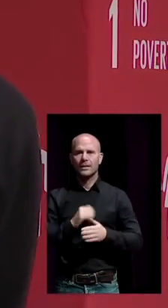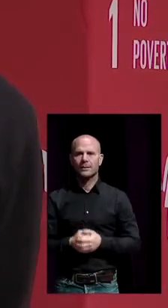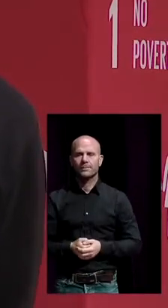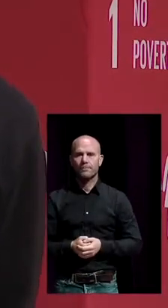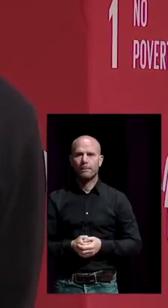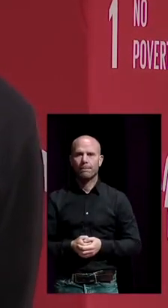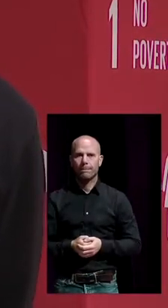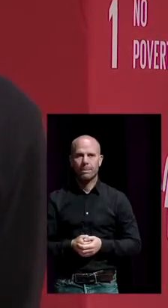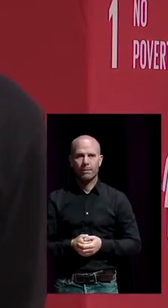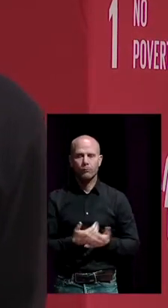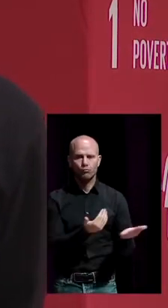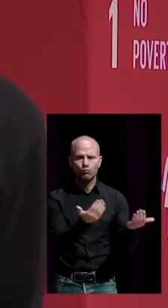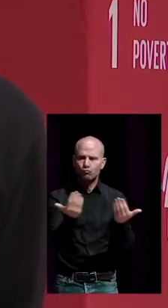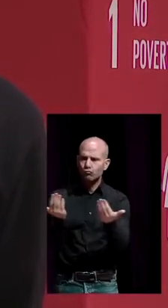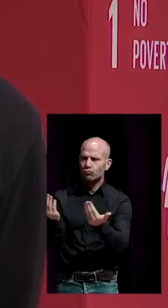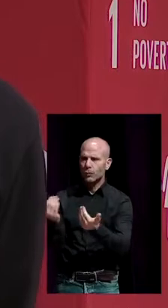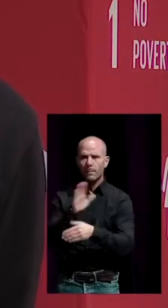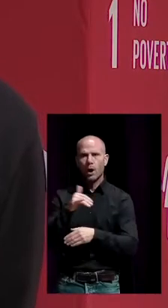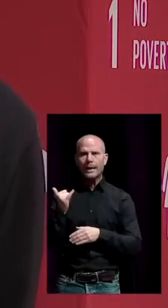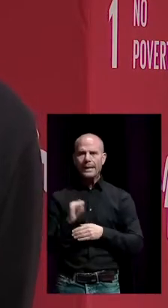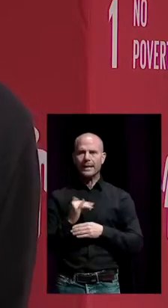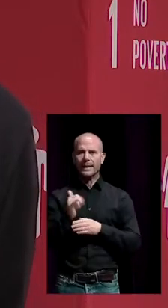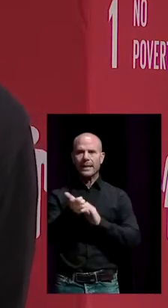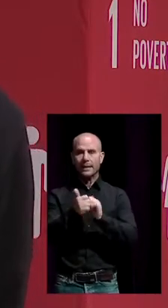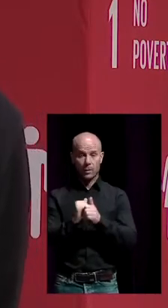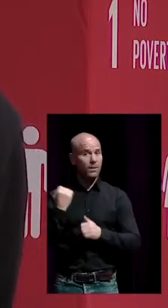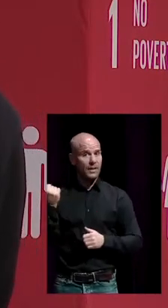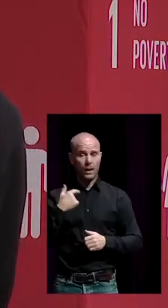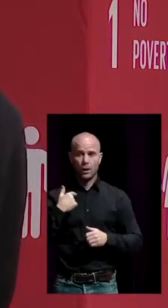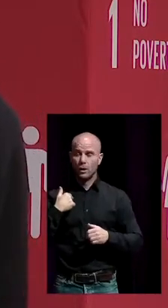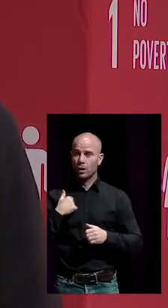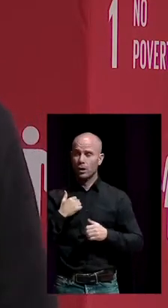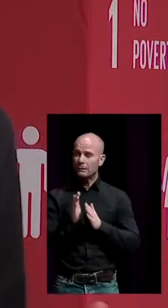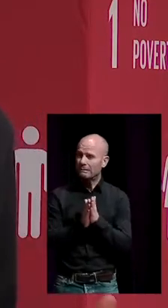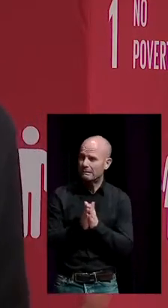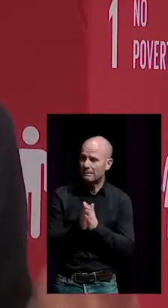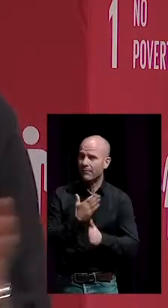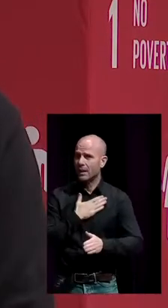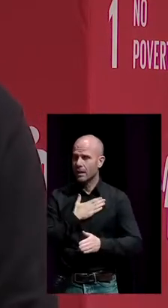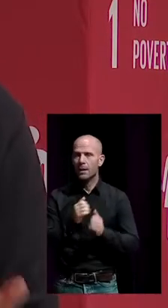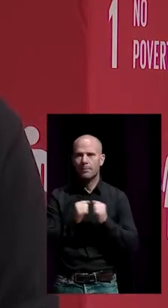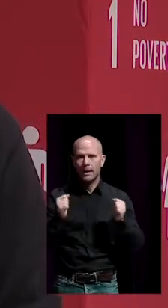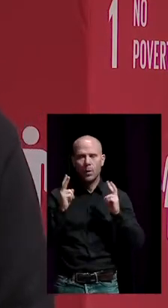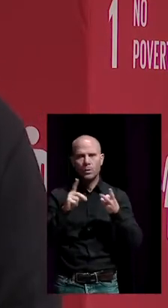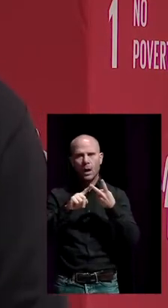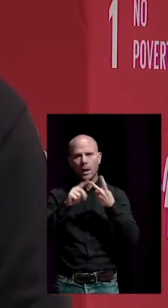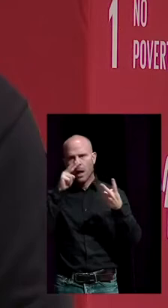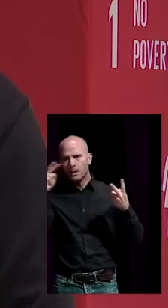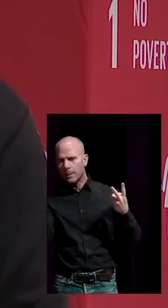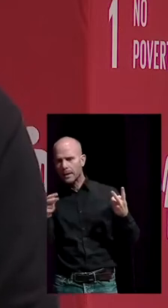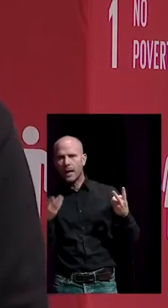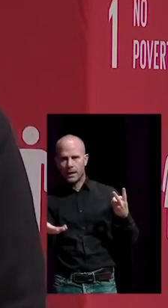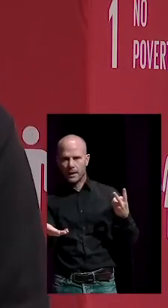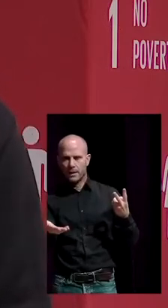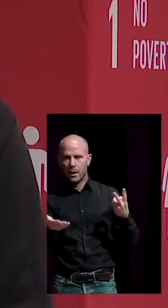Och för att få in barn i idrotten, det är ju väldigt viktigt, något jag brinner för. Men sen, en annan aspekt på det, det är ju också